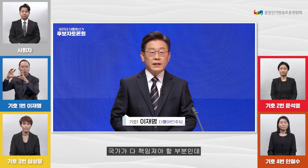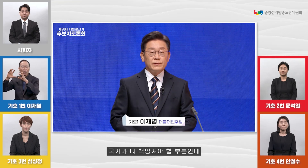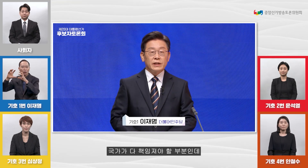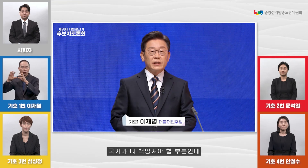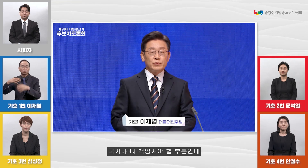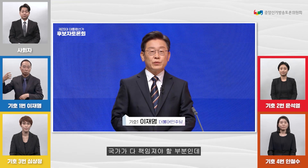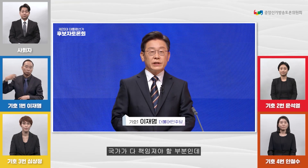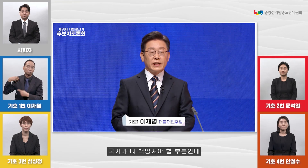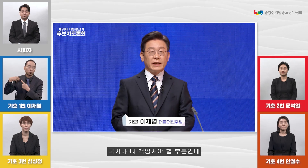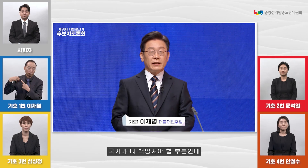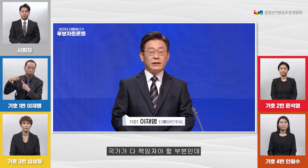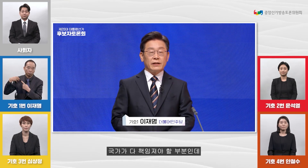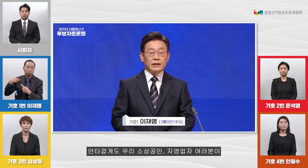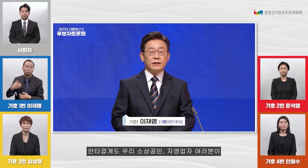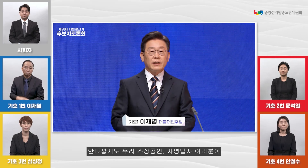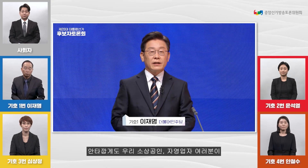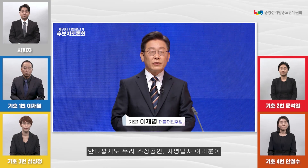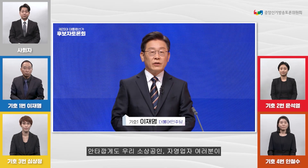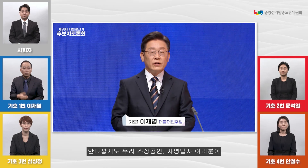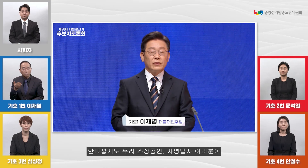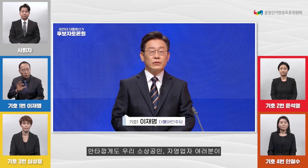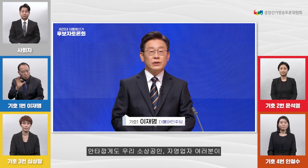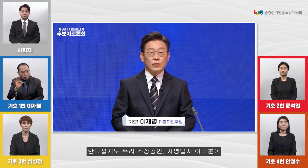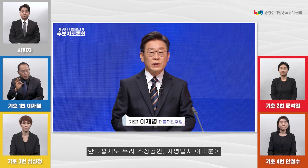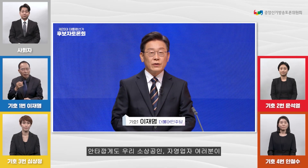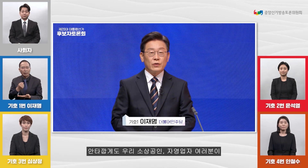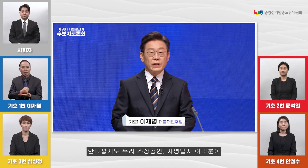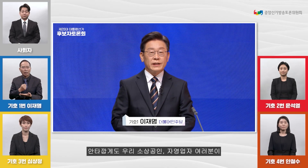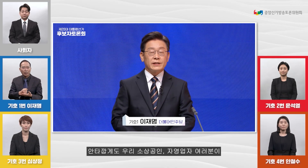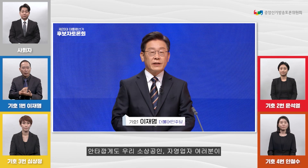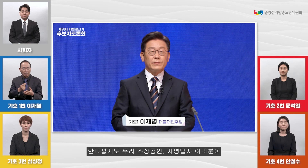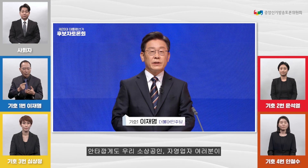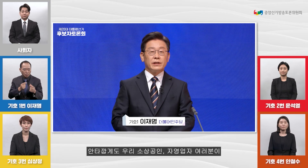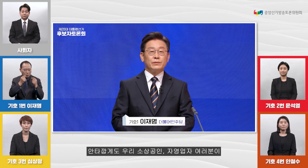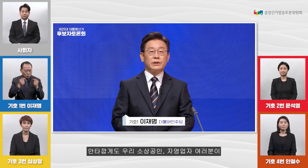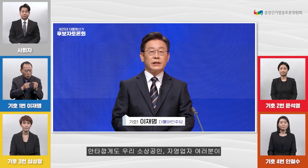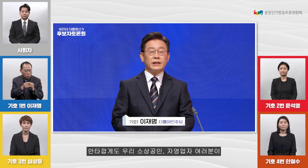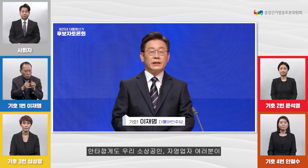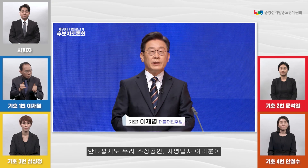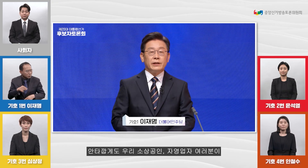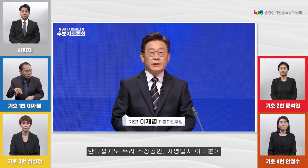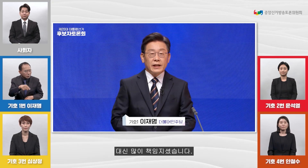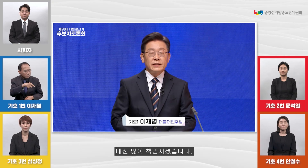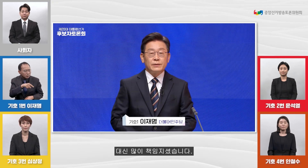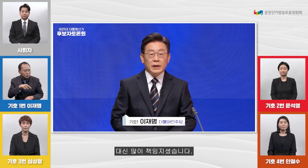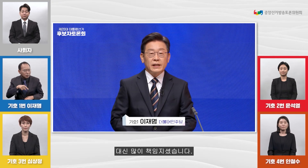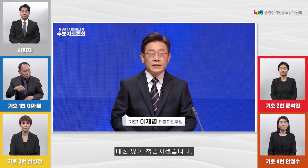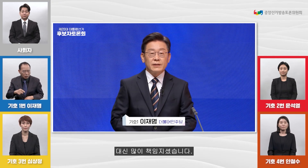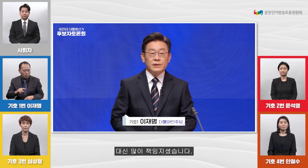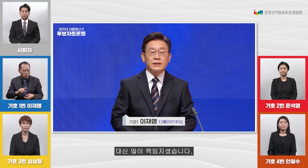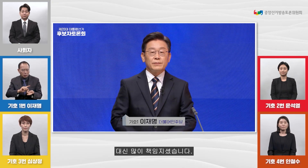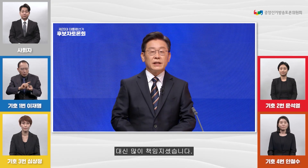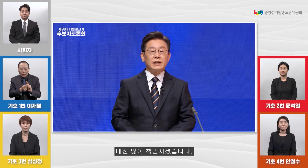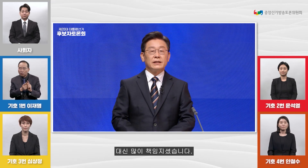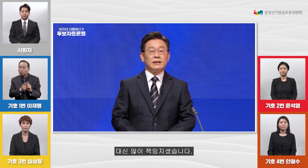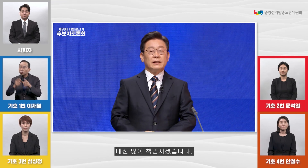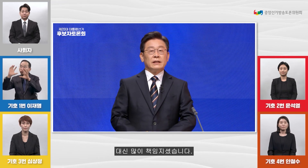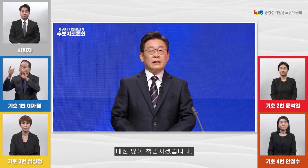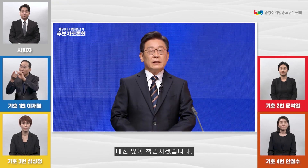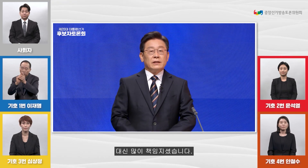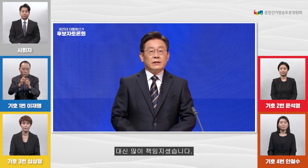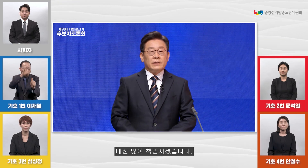다 책임져야 될 부분인데 안타깝게도 우리 소상공인 자영업자 여러분들이 대신 많이 책임지셨습니다.